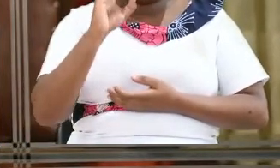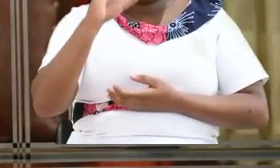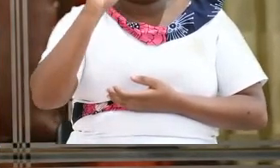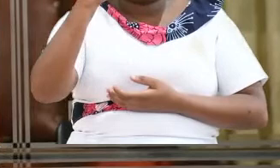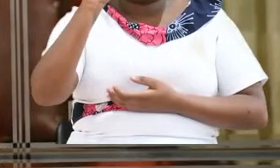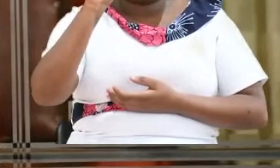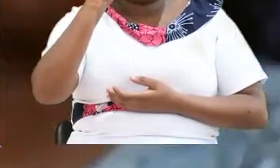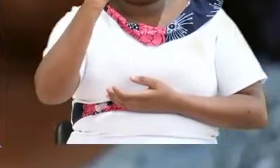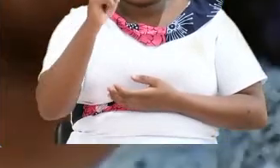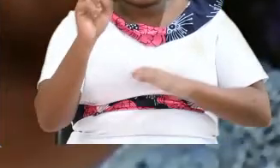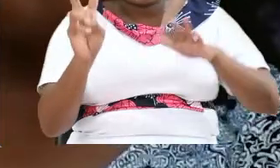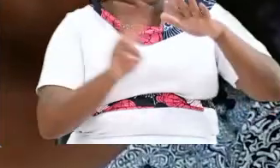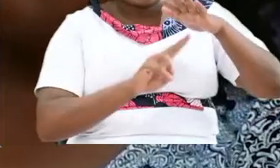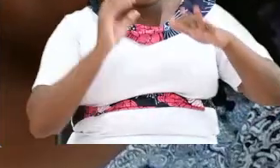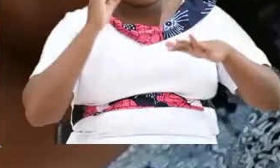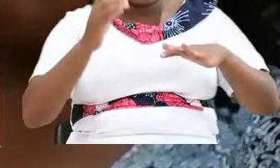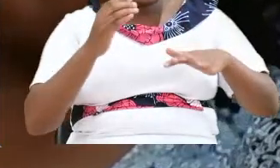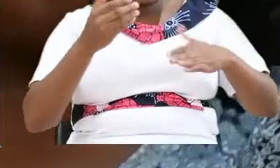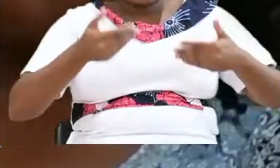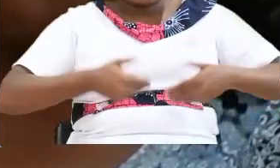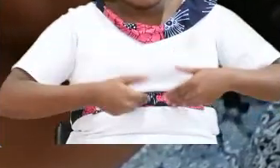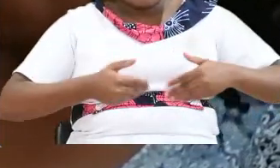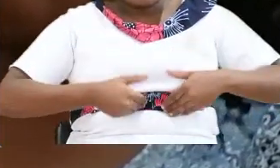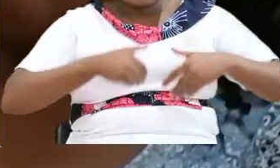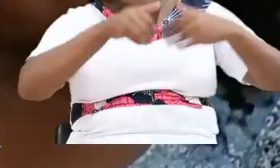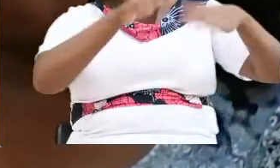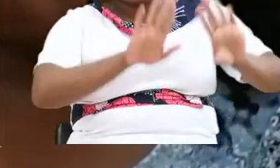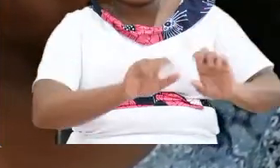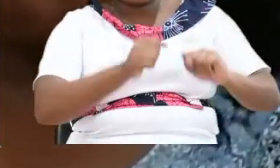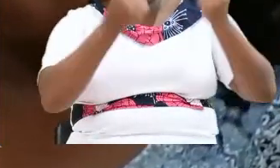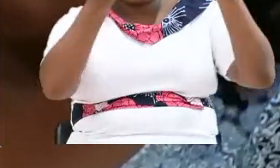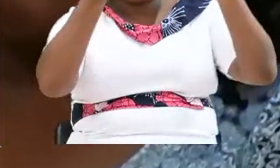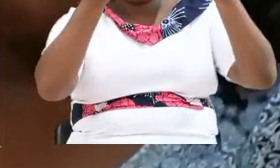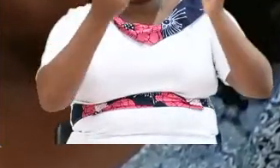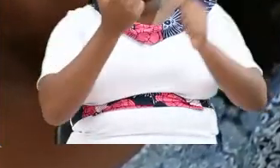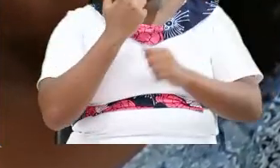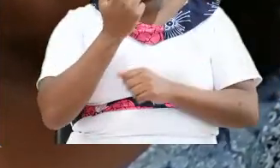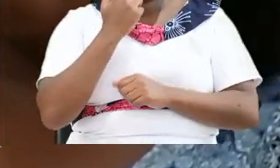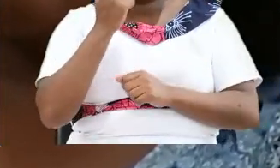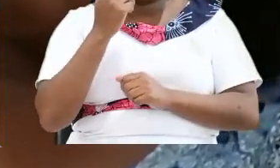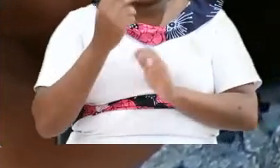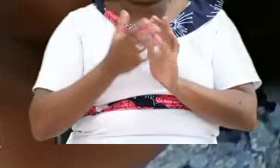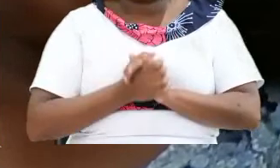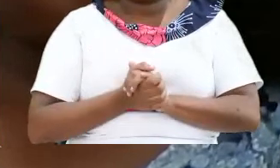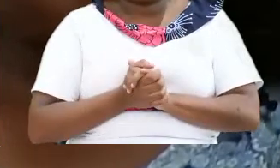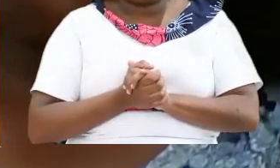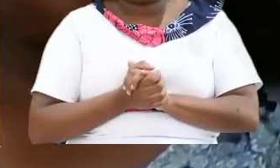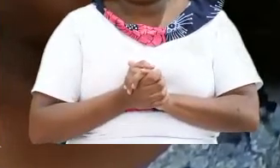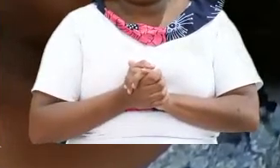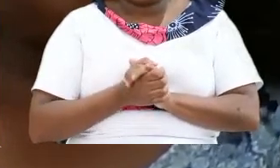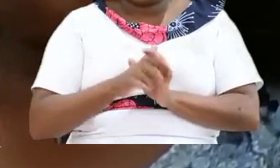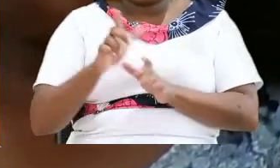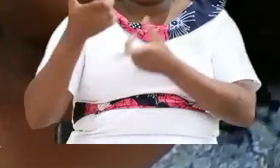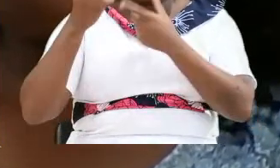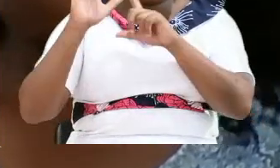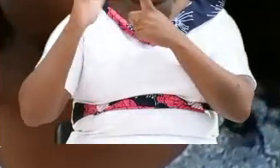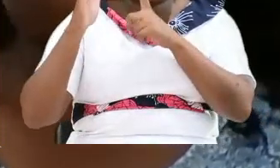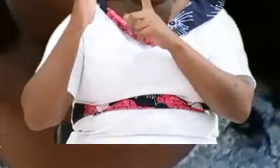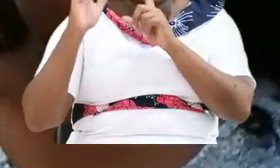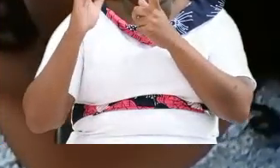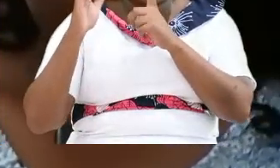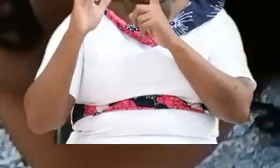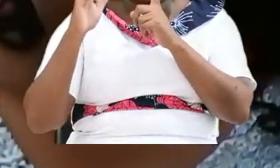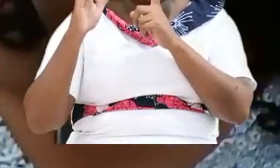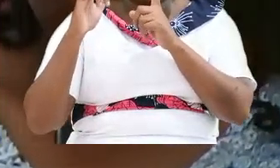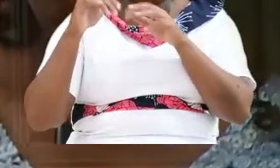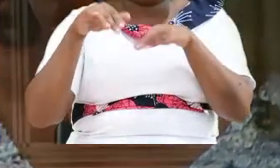vice chair pale kwa youth. Mazishi yatafanyika Tuesday inayokuja pale Rangata,